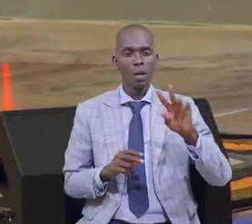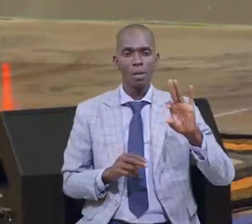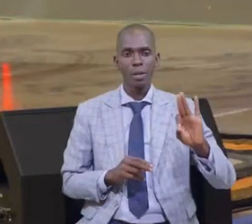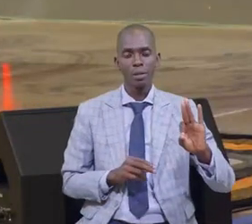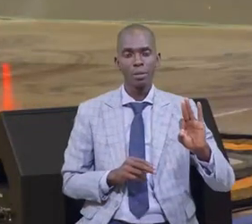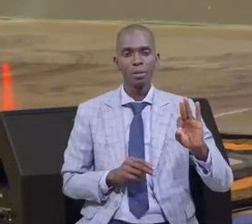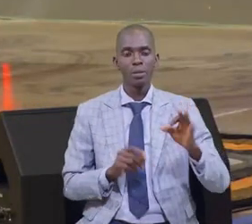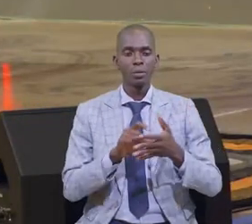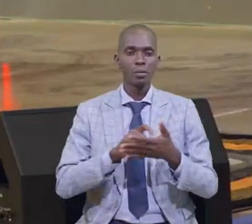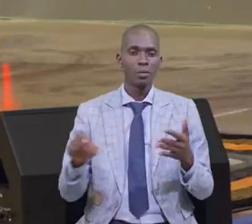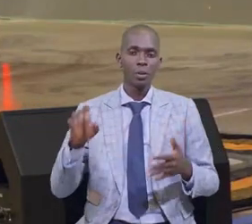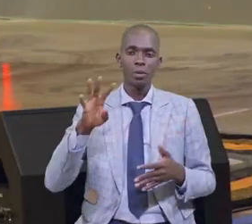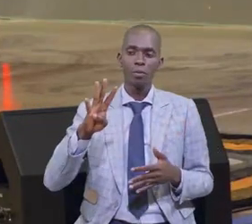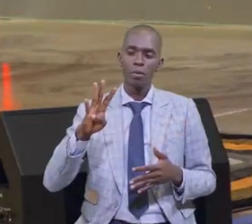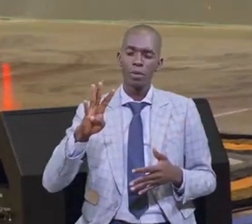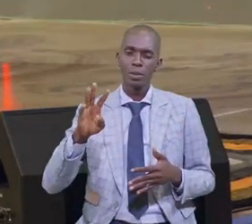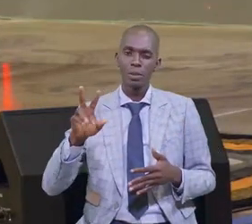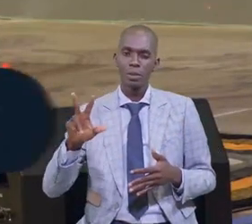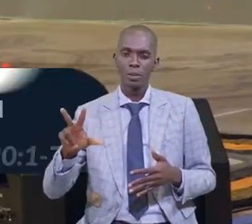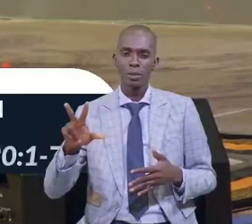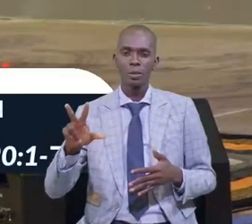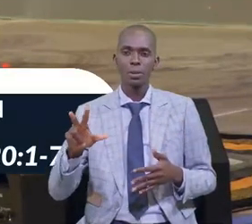Marc 9, verset